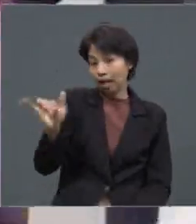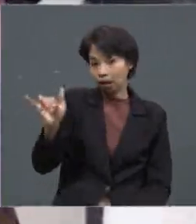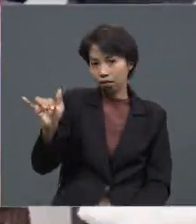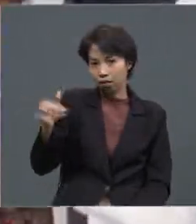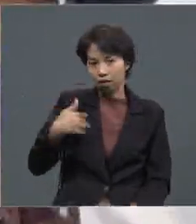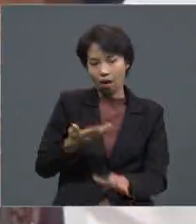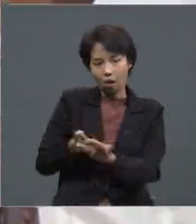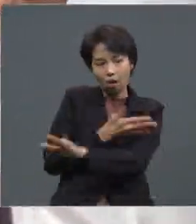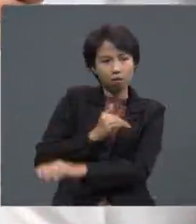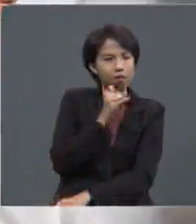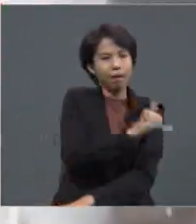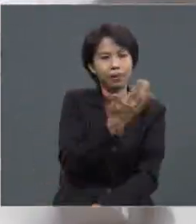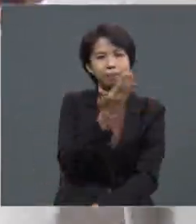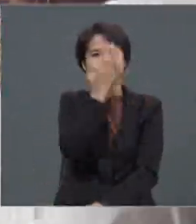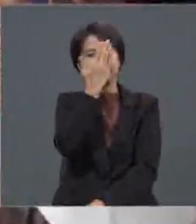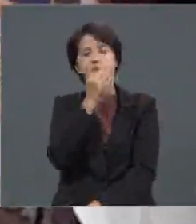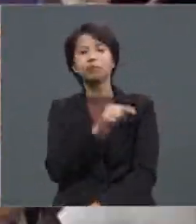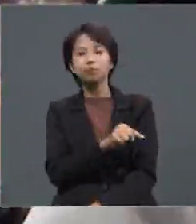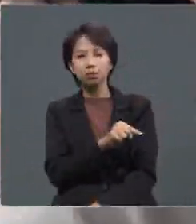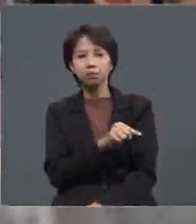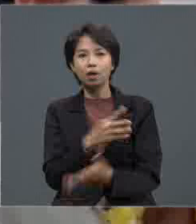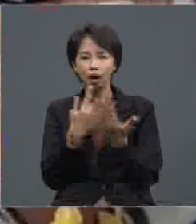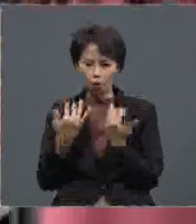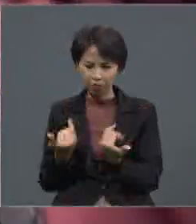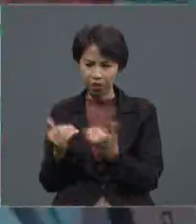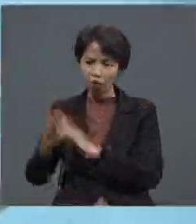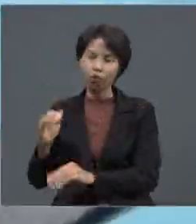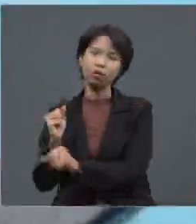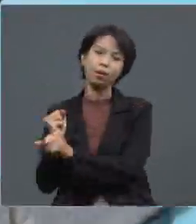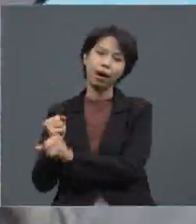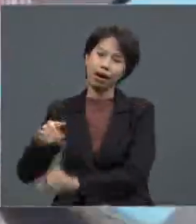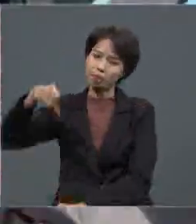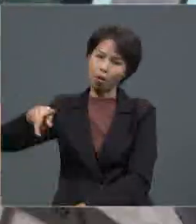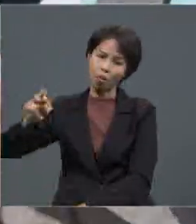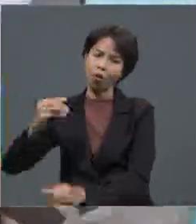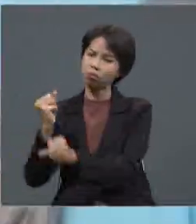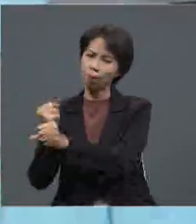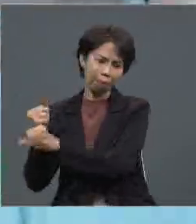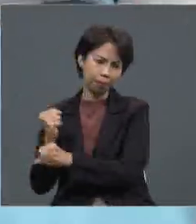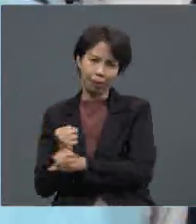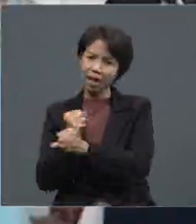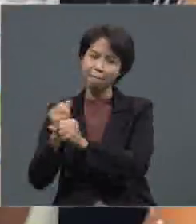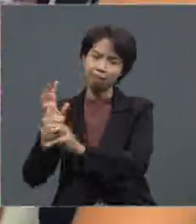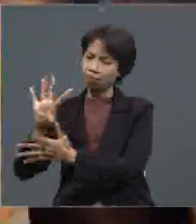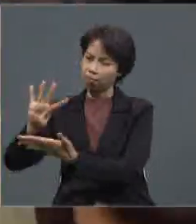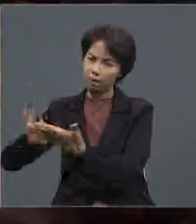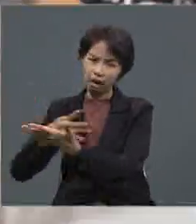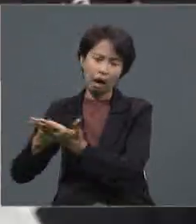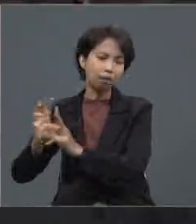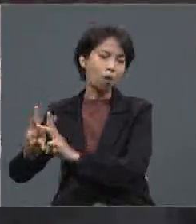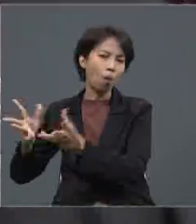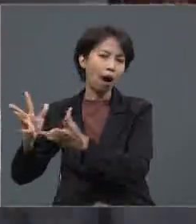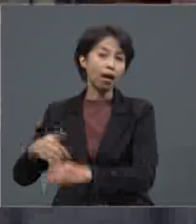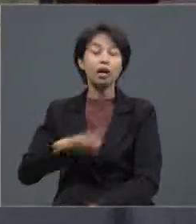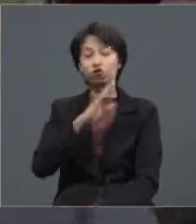ซึ่งก็ถือว่ามันฉุกละหุกมากทีเดียวแล้วก็เจ้าหน้าที่ของกระทรวงพม.ก็มีหลายภารกิจที่สำคัญค่ะและหากเป็นไปตามกำหนดการเดิมเนี่